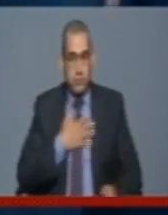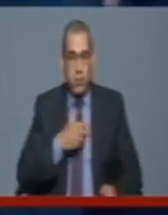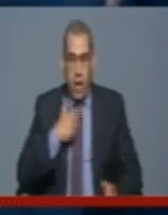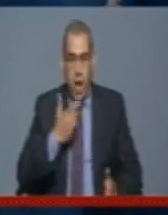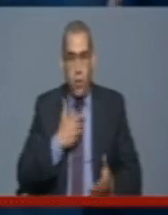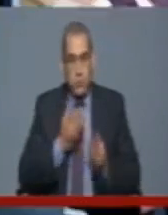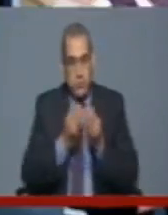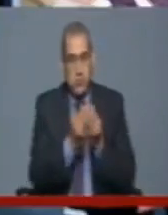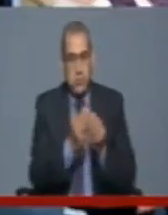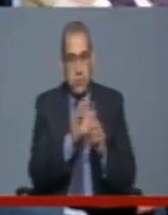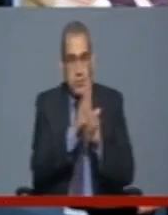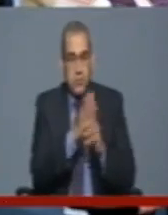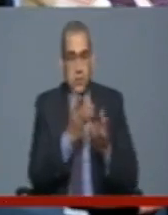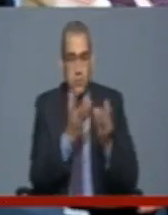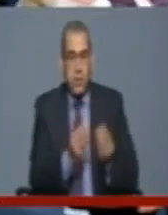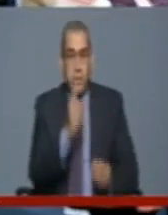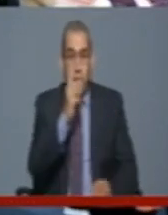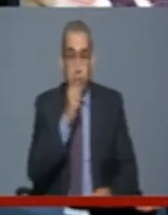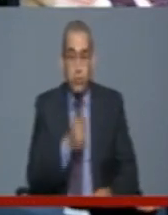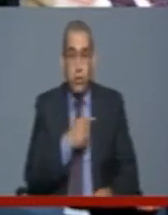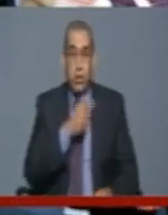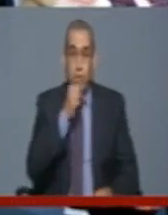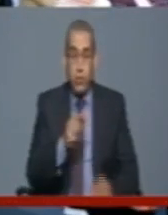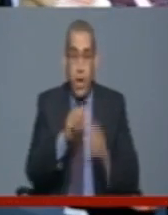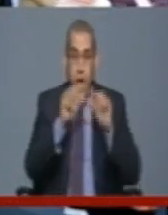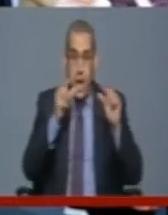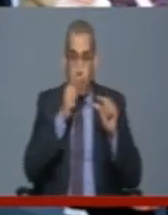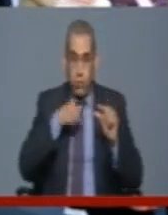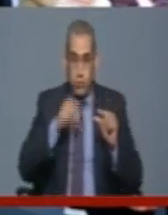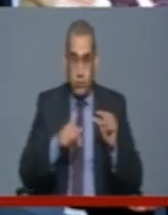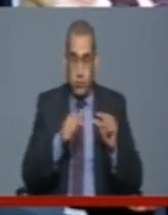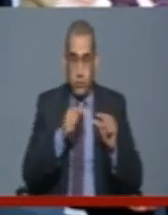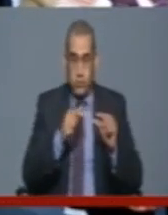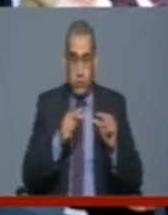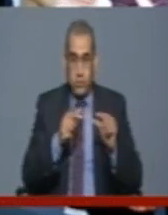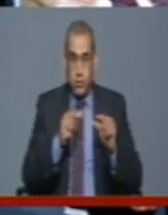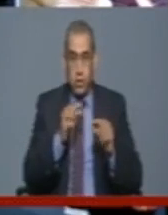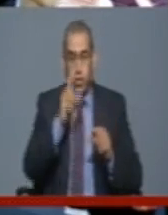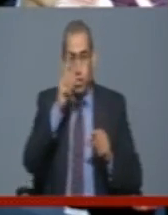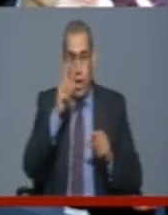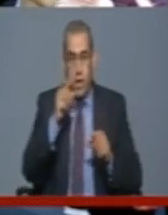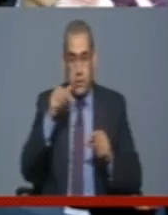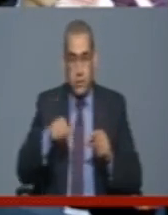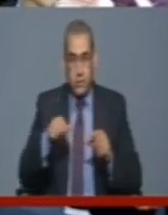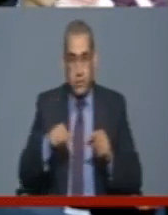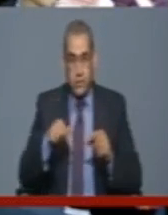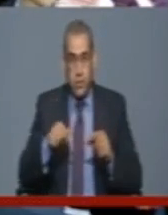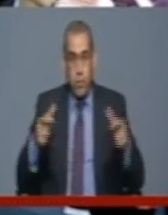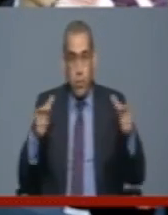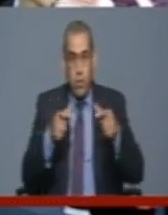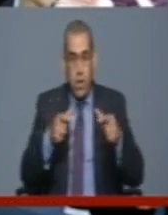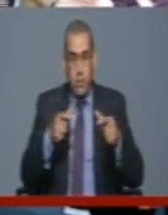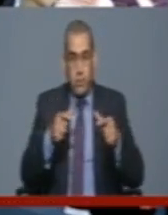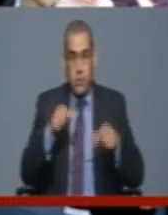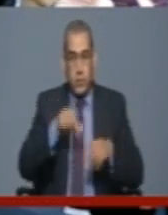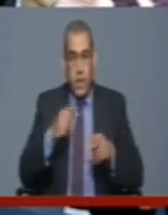عنهم. وانا يمكن في الكلمه اللي هتكلم فيها خلال ان شاء الله في المؤتمر في الاستاد، هنأكد